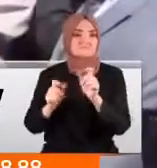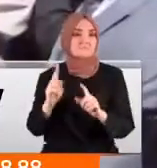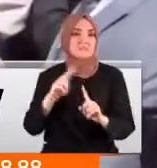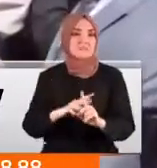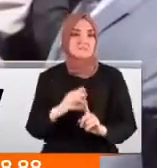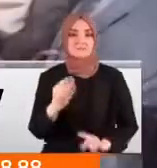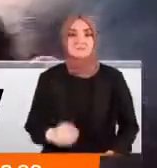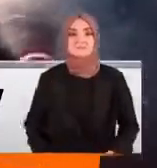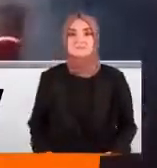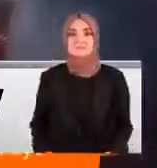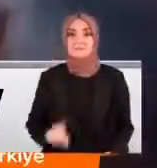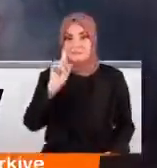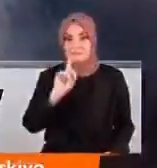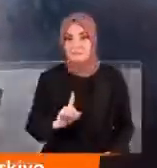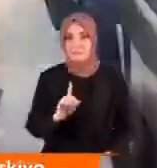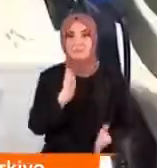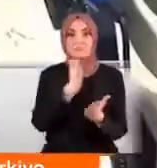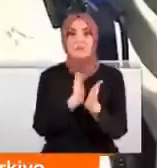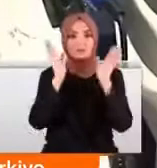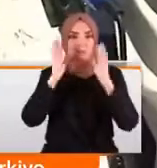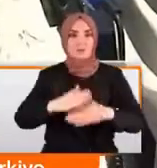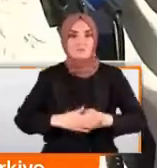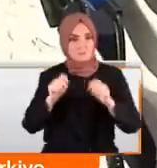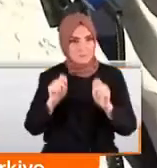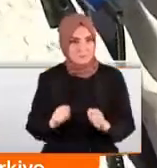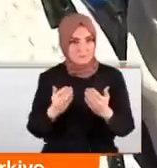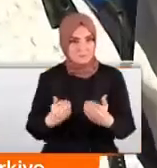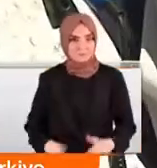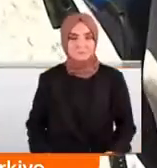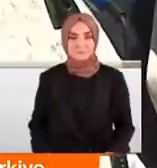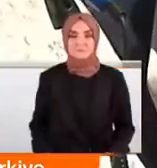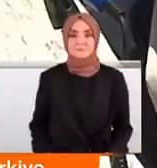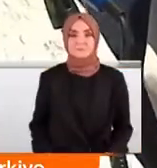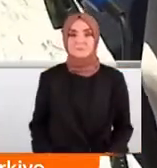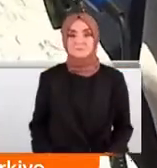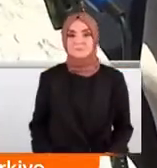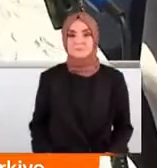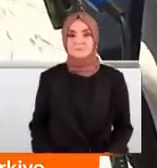Allahu Ekber. Önce cenaze namazı kılındı. Esselamu aleyküm ve rahmetullah.